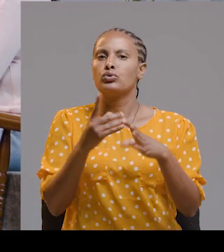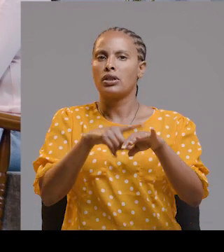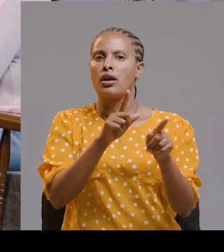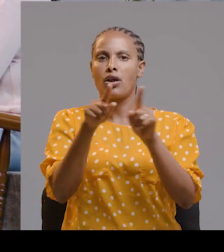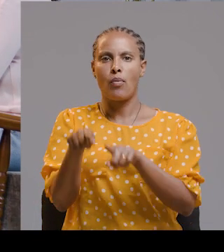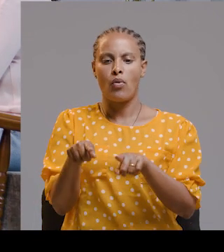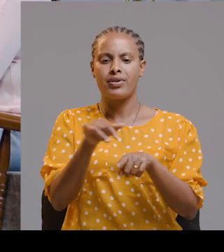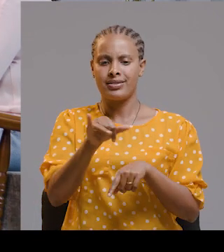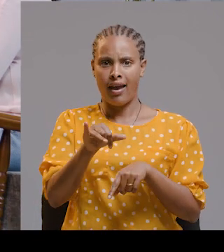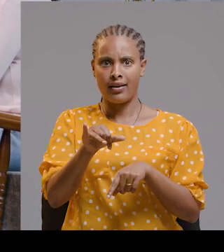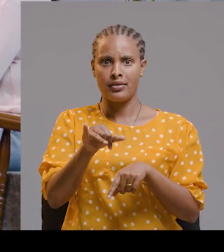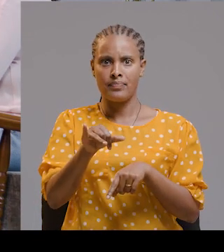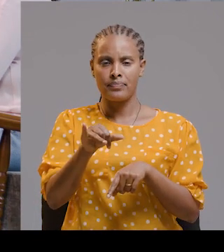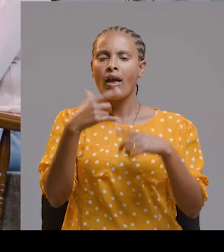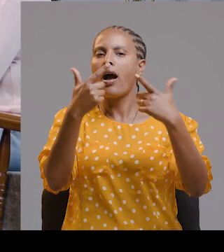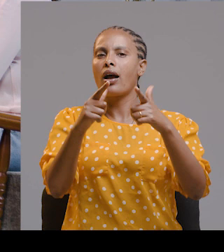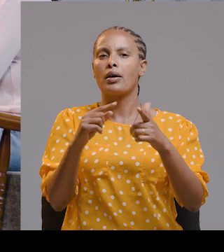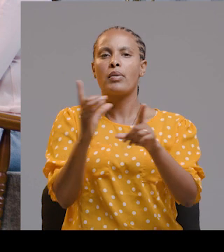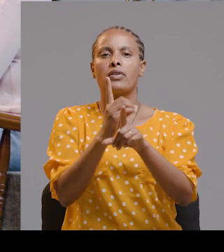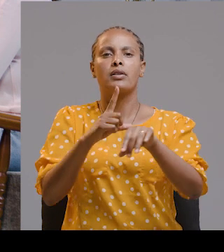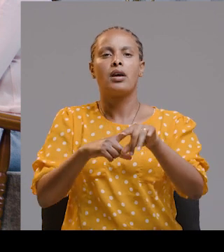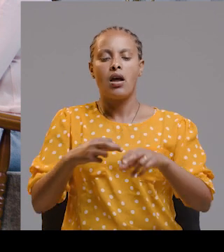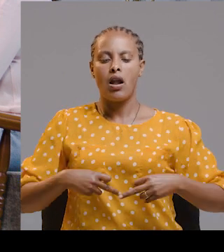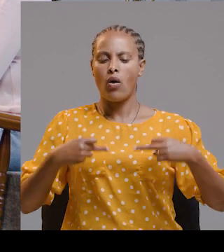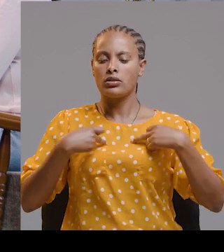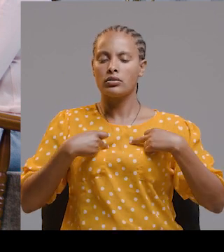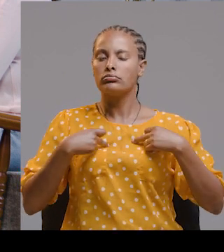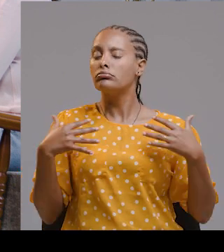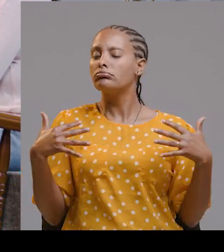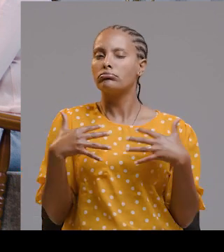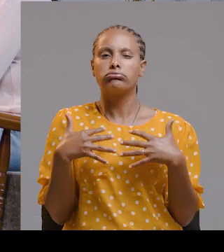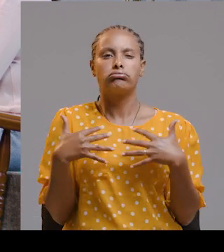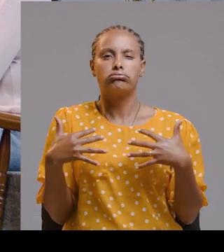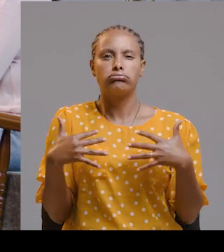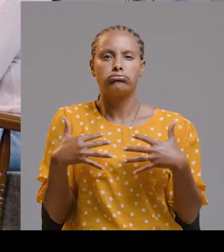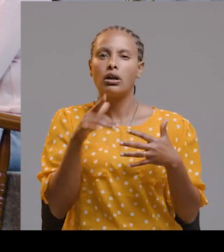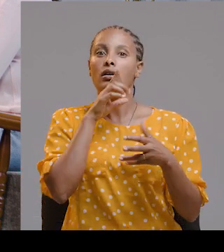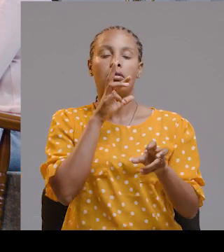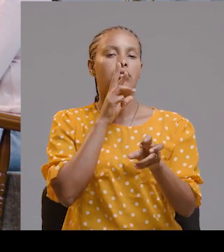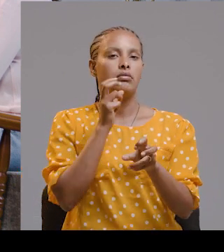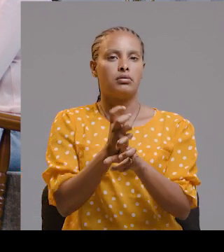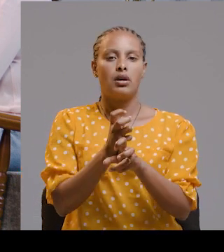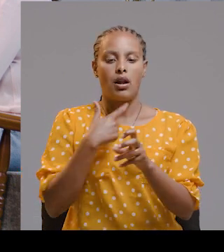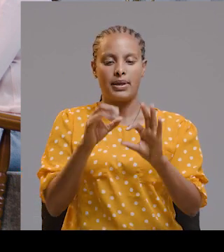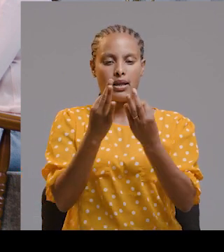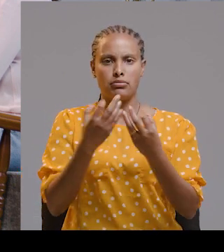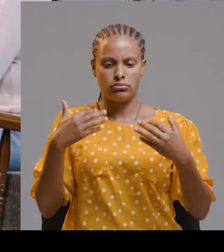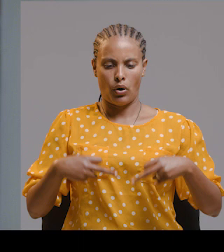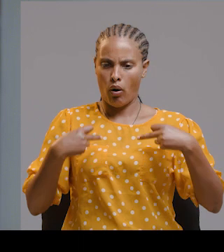بزرگ زیادگمو نزیهاینات اگر دامیوش فتارو لیو تاچنیم میاسگوناچو لی نیا لیو تاچن اسگارلو لیویت